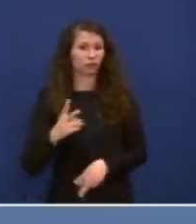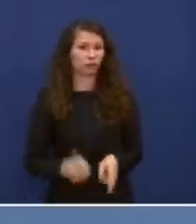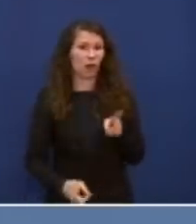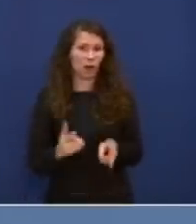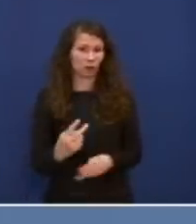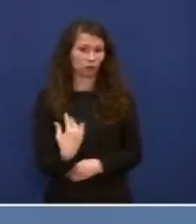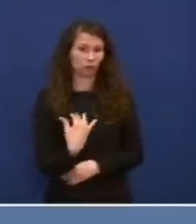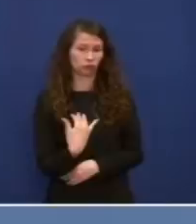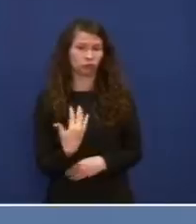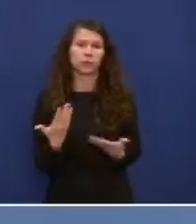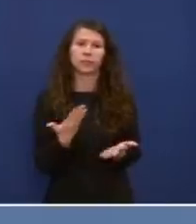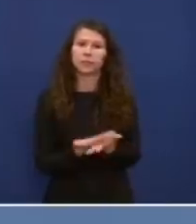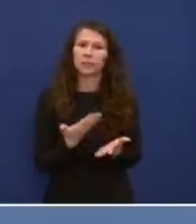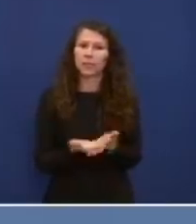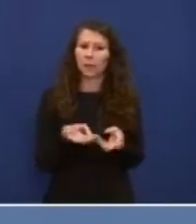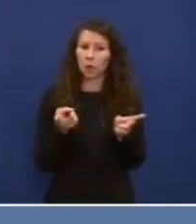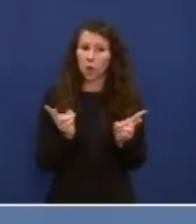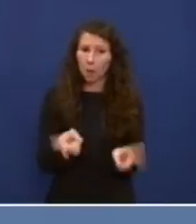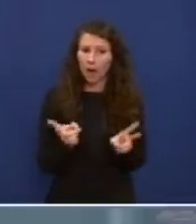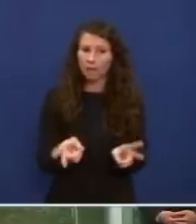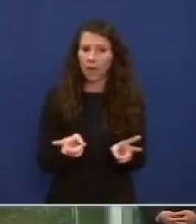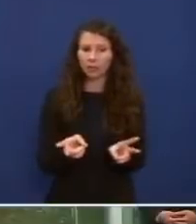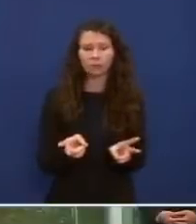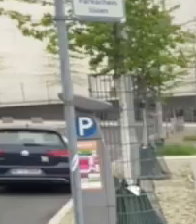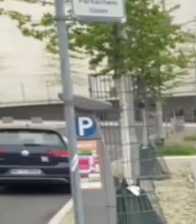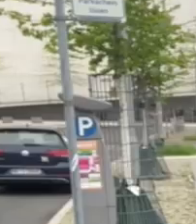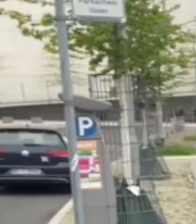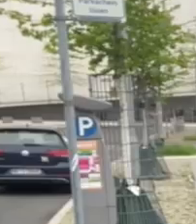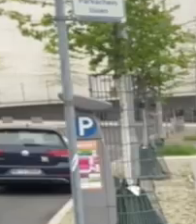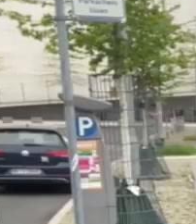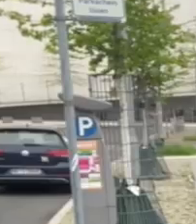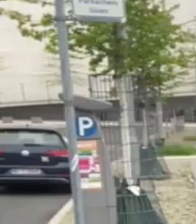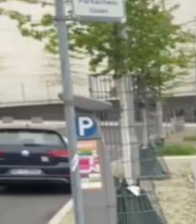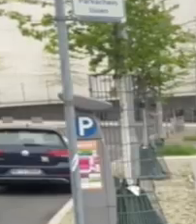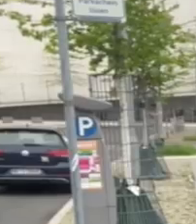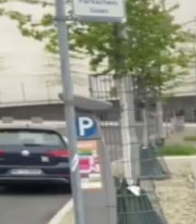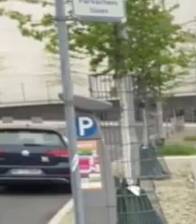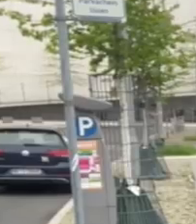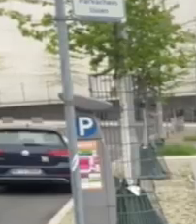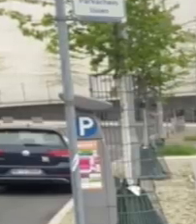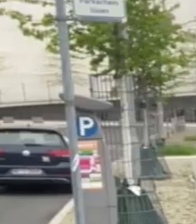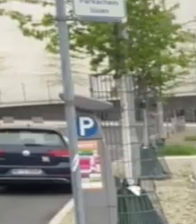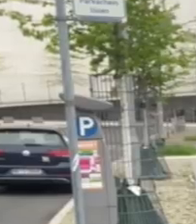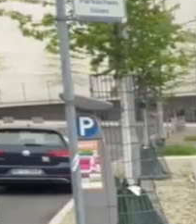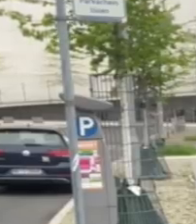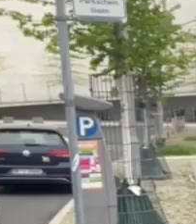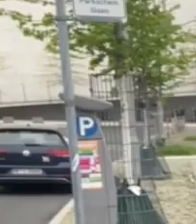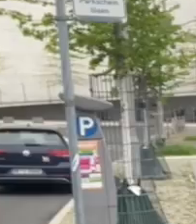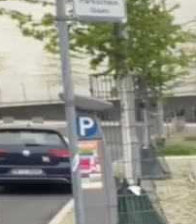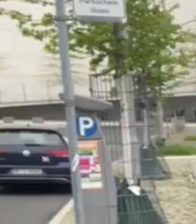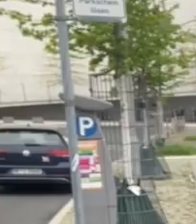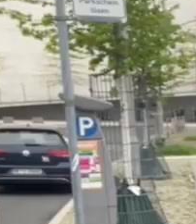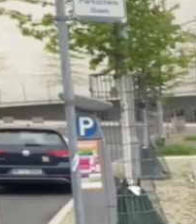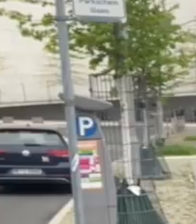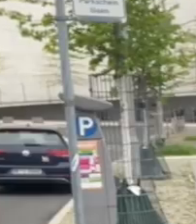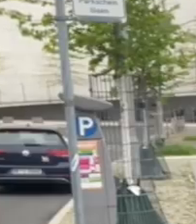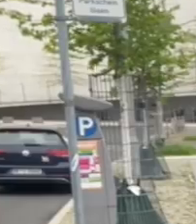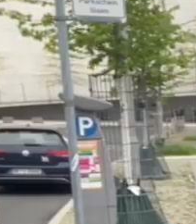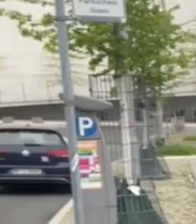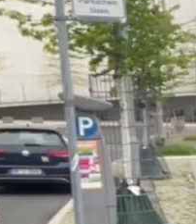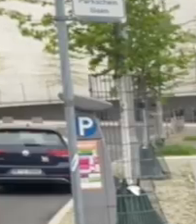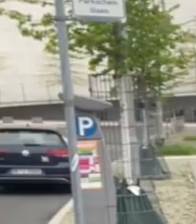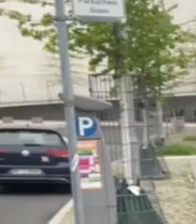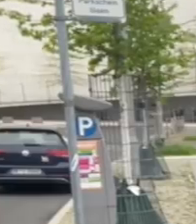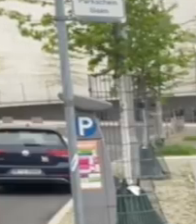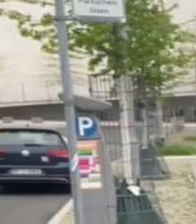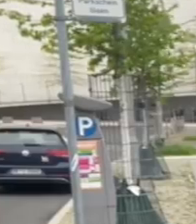man unter normalen Umständen das Impfen sehr empfehlen. Ja, ist das ein Versprechen, dass die Impfpflicht nicht